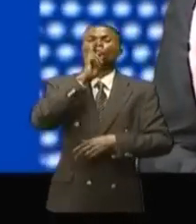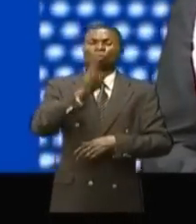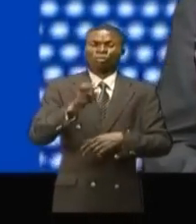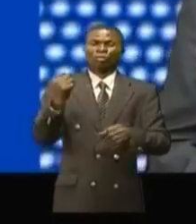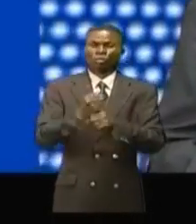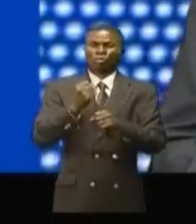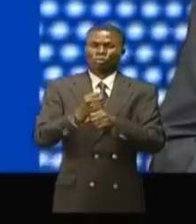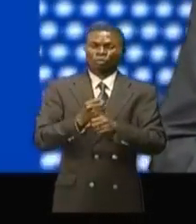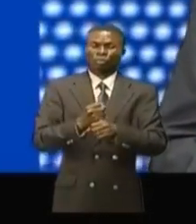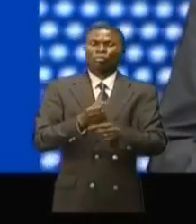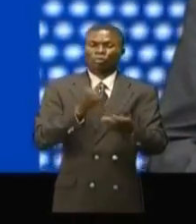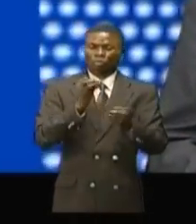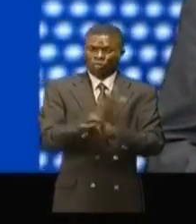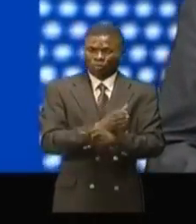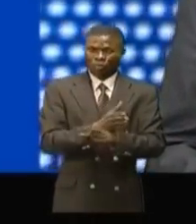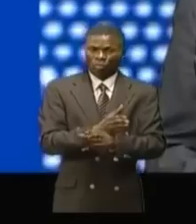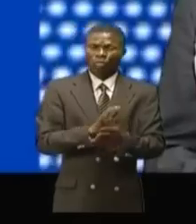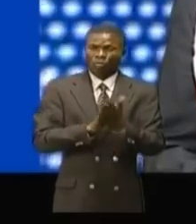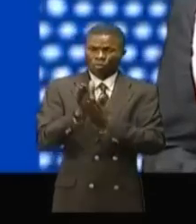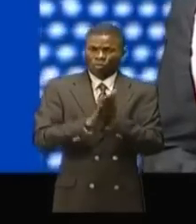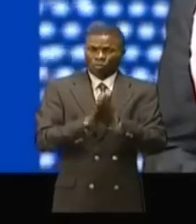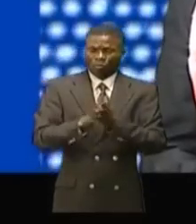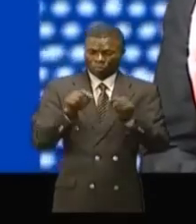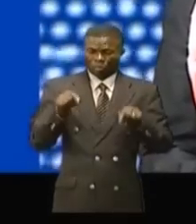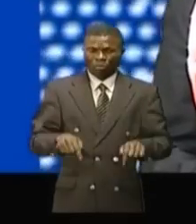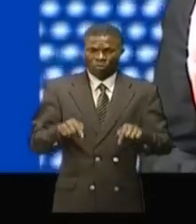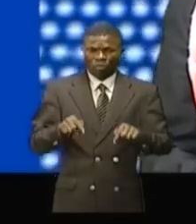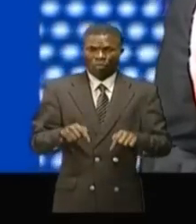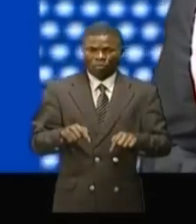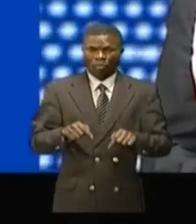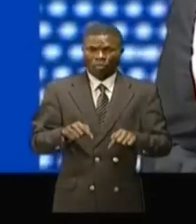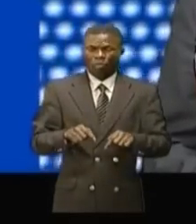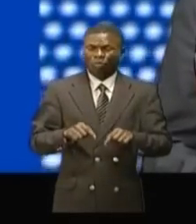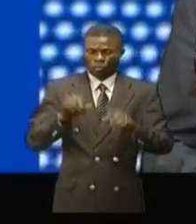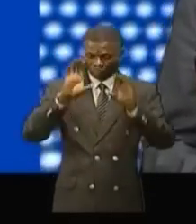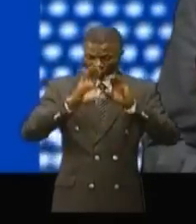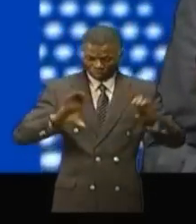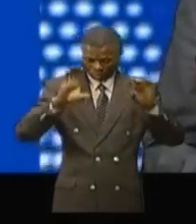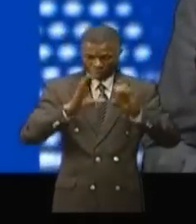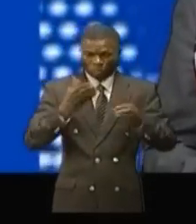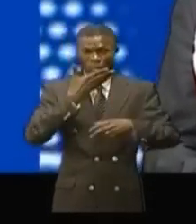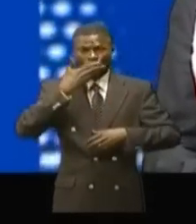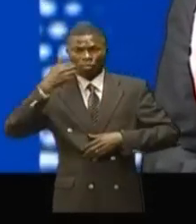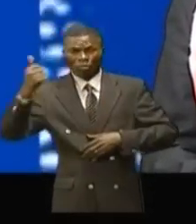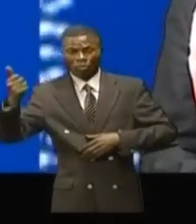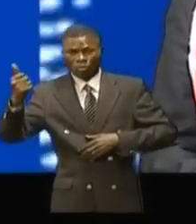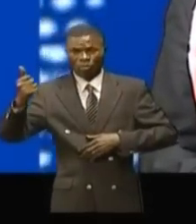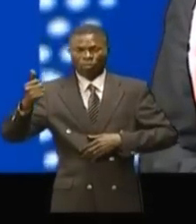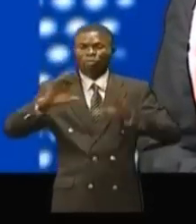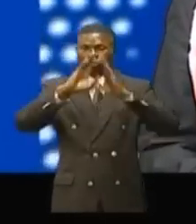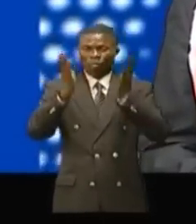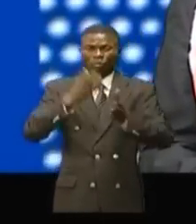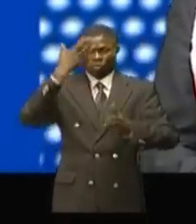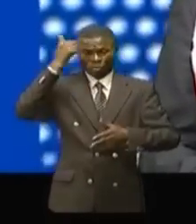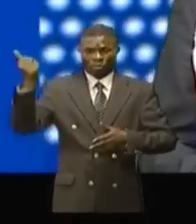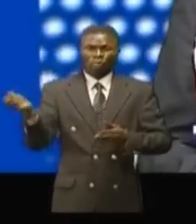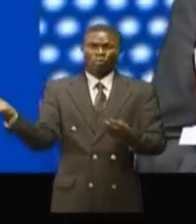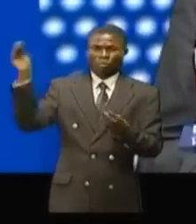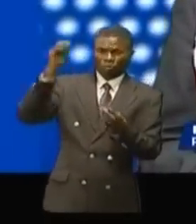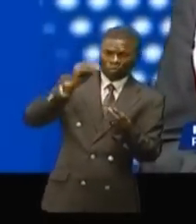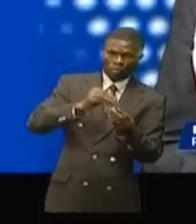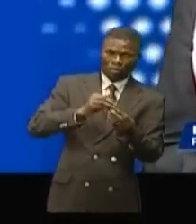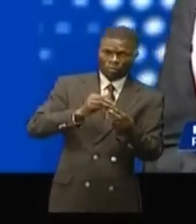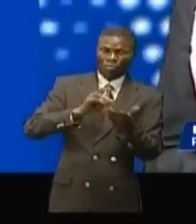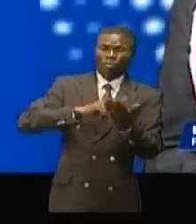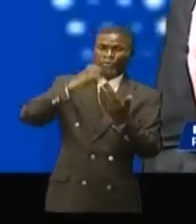travail de titan qui consiste désormais à dénicher les meilleurs des meilleurs à aligner dans